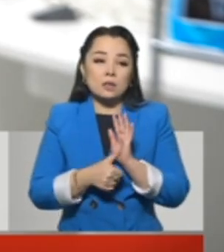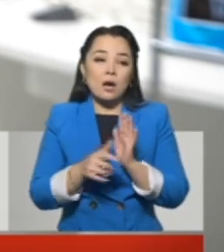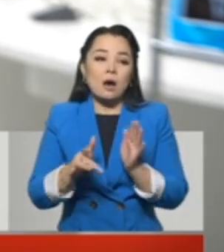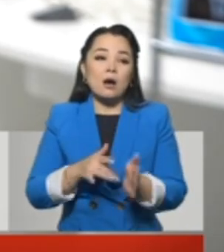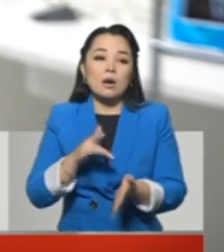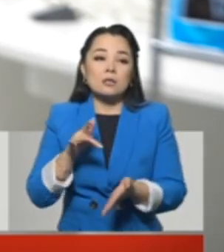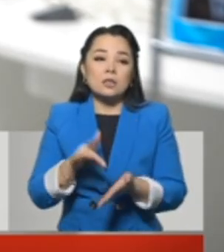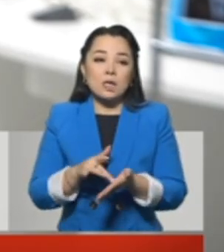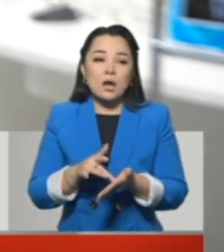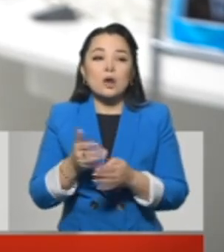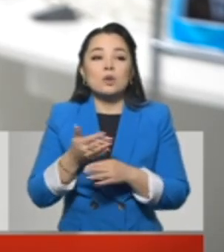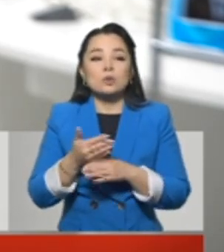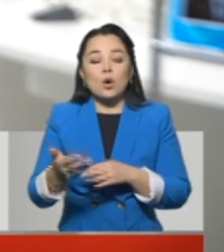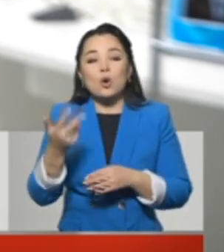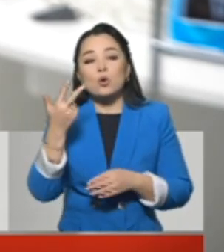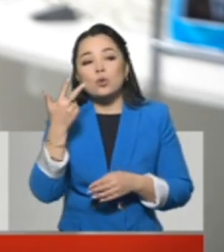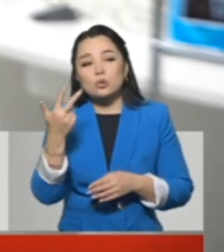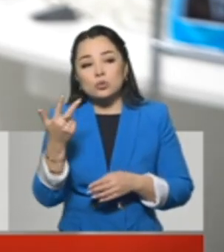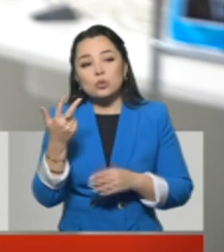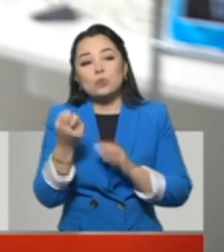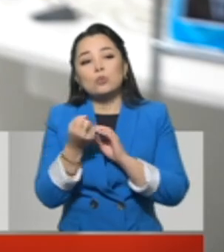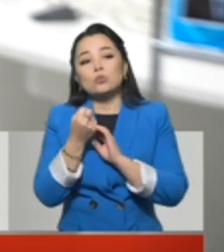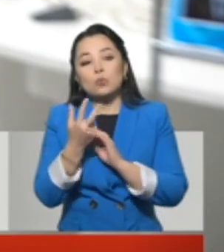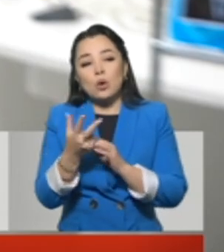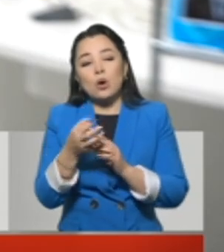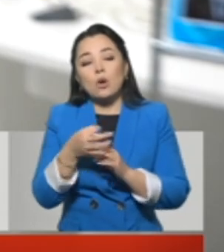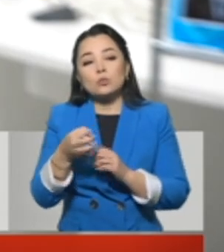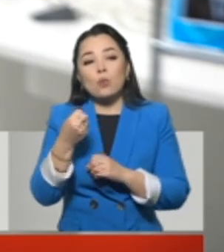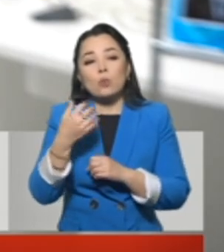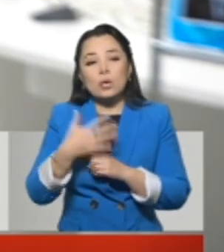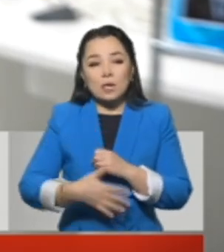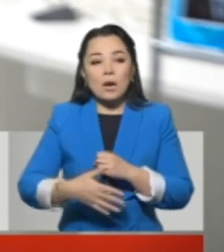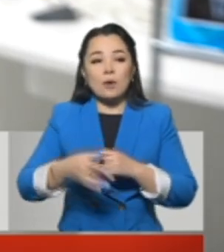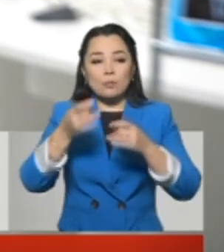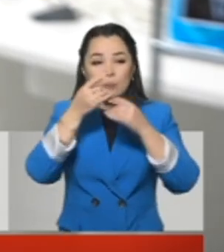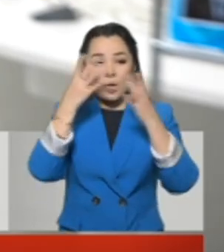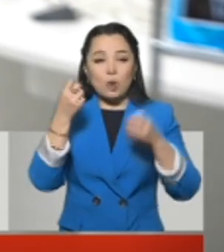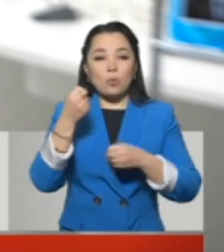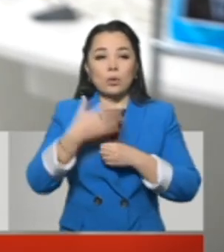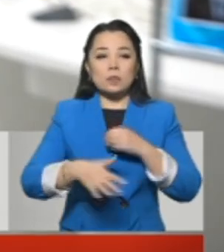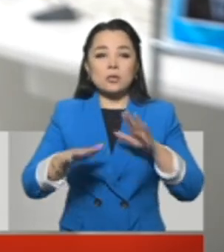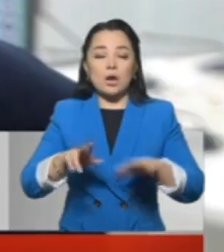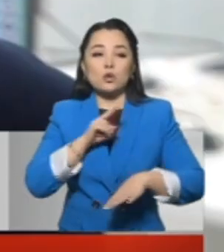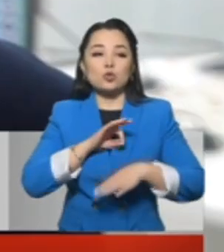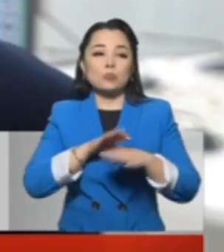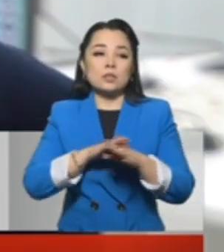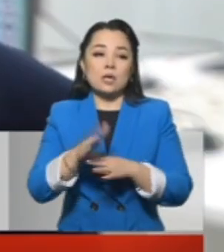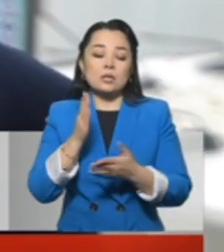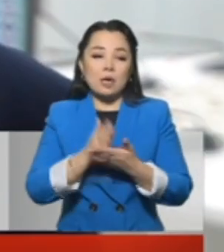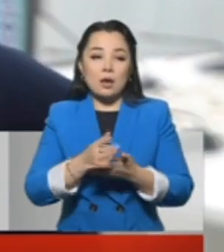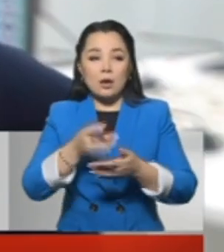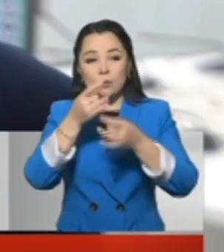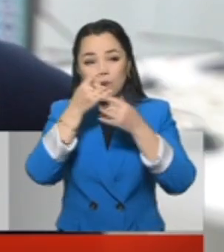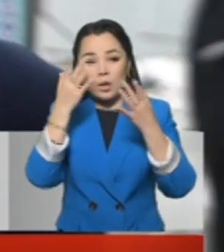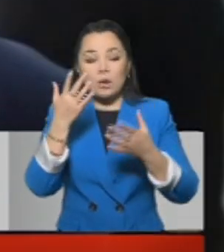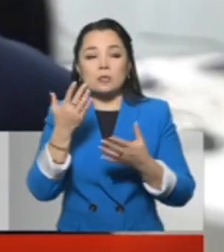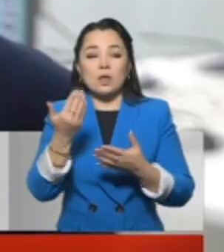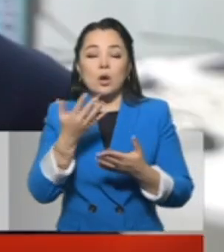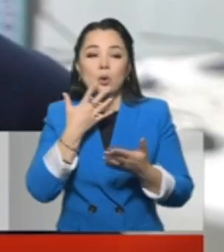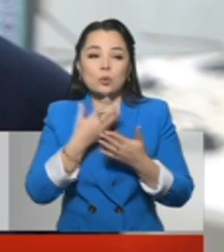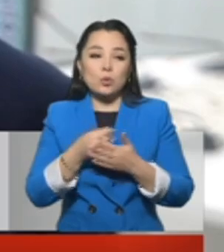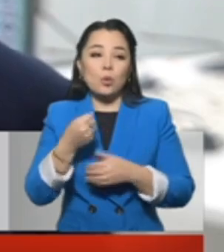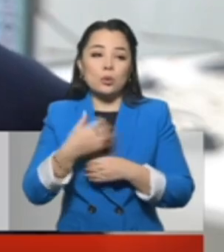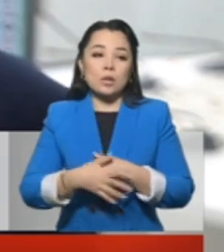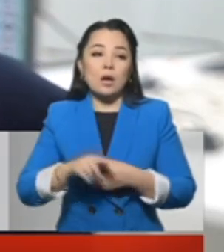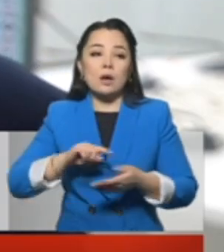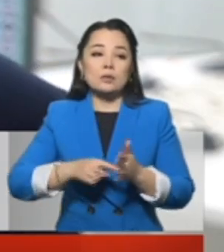қалада, одан кейін 3-13 аудан орталығында осы мәдени орталықтар жұмыс істеуде. Мәдени орталықтың бүгінгі таңдағы